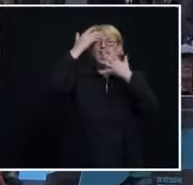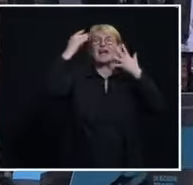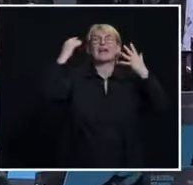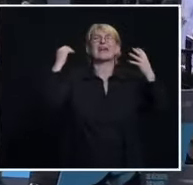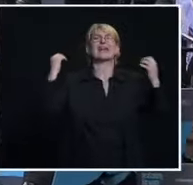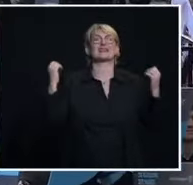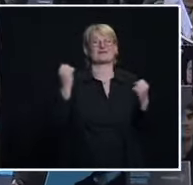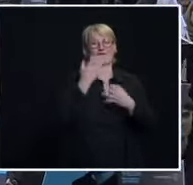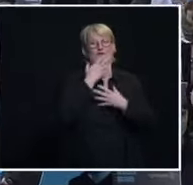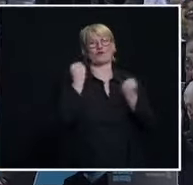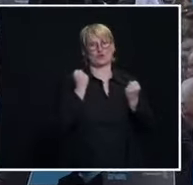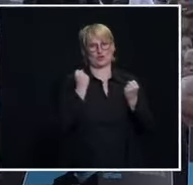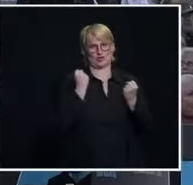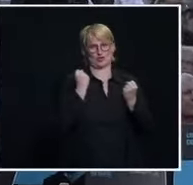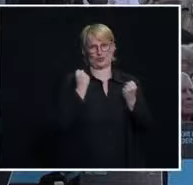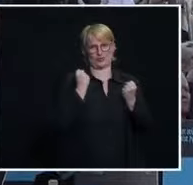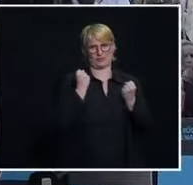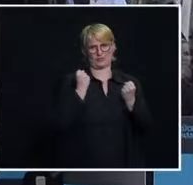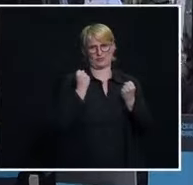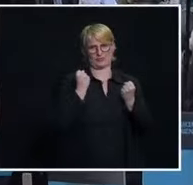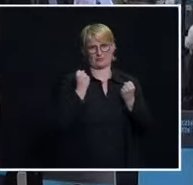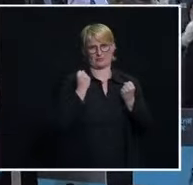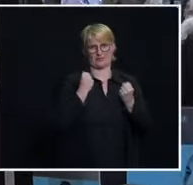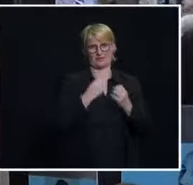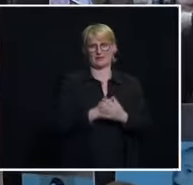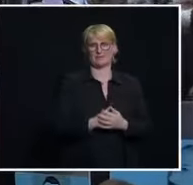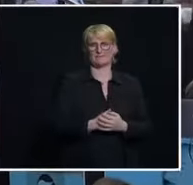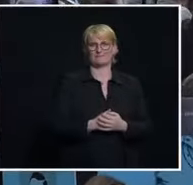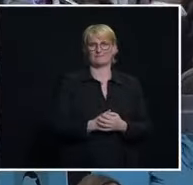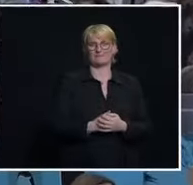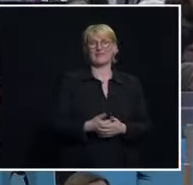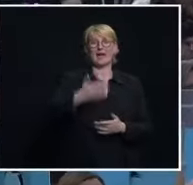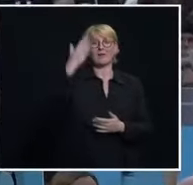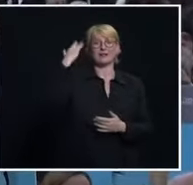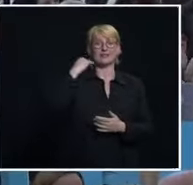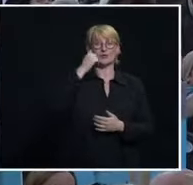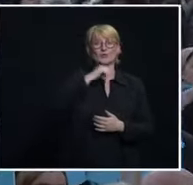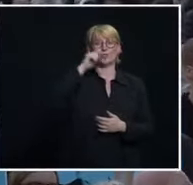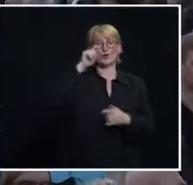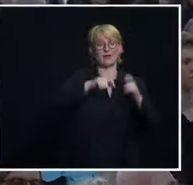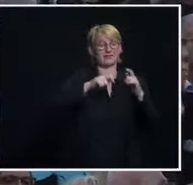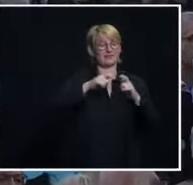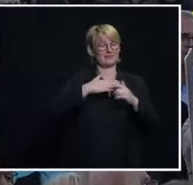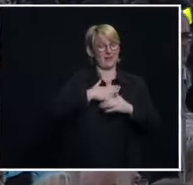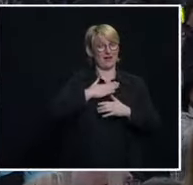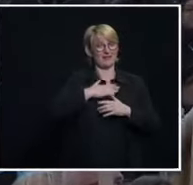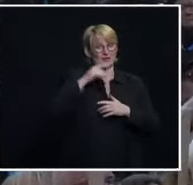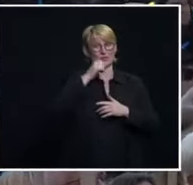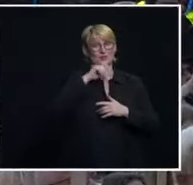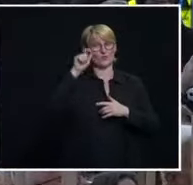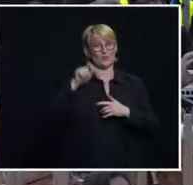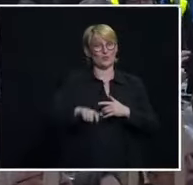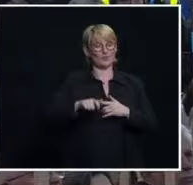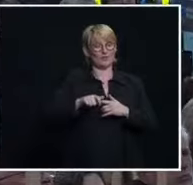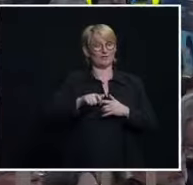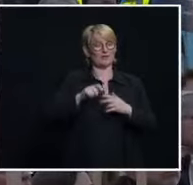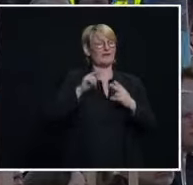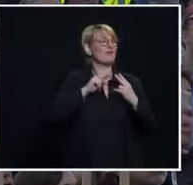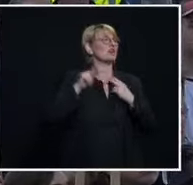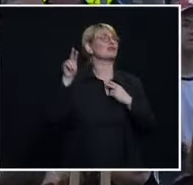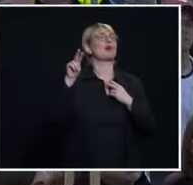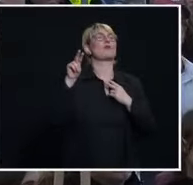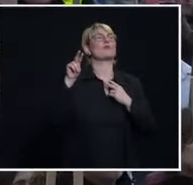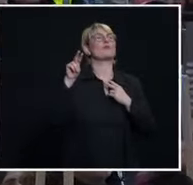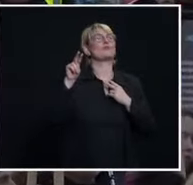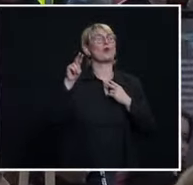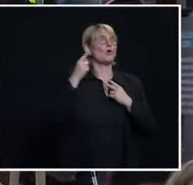wollen. Ich habe in meiner Jugend ein Land erlebt, in dem Wegschauen